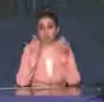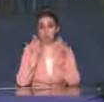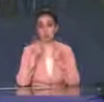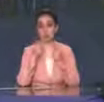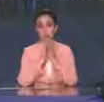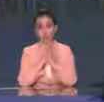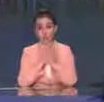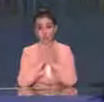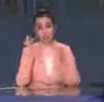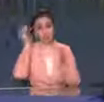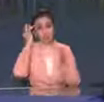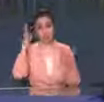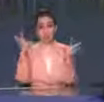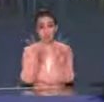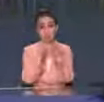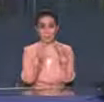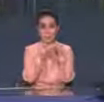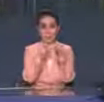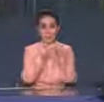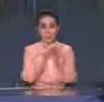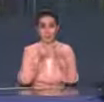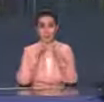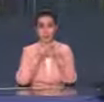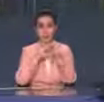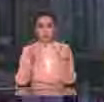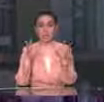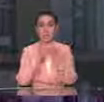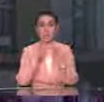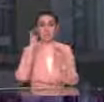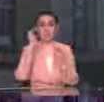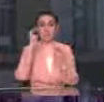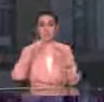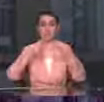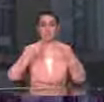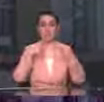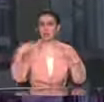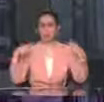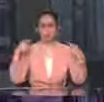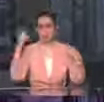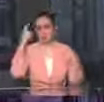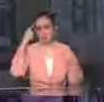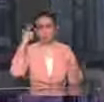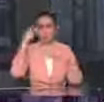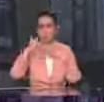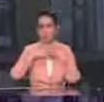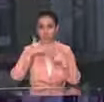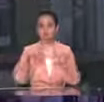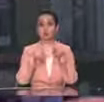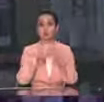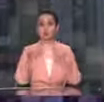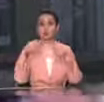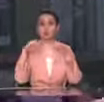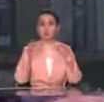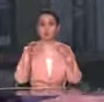слов близких по звучанию мы говорим excavator и мешаем с эскалатором но это разные понятия excavator это некая машина